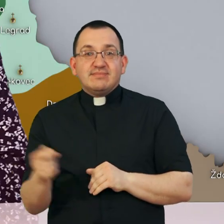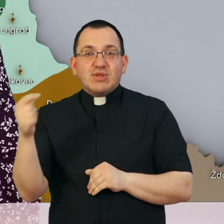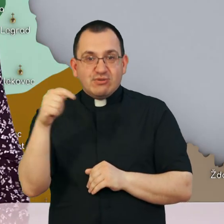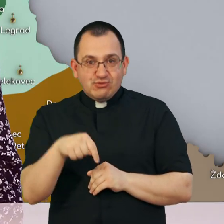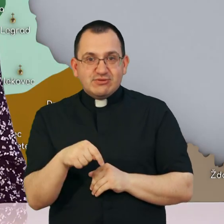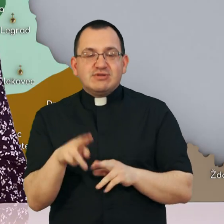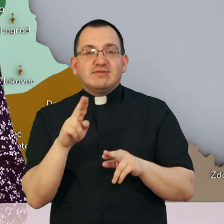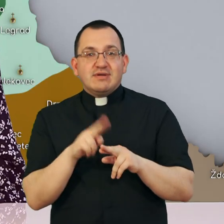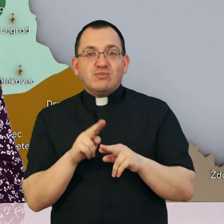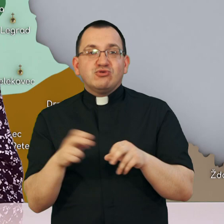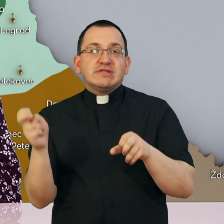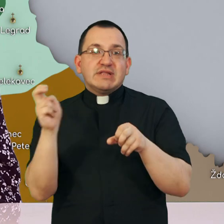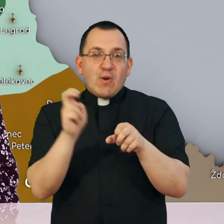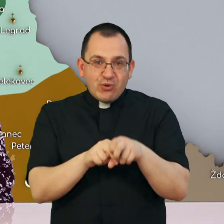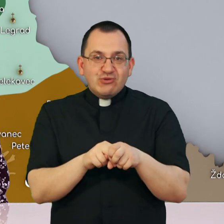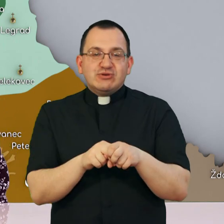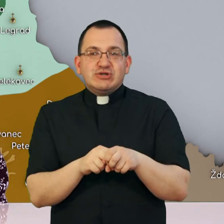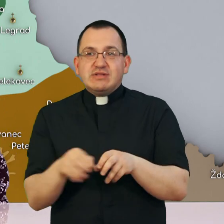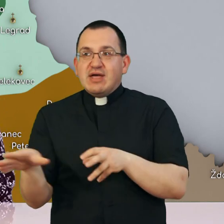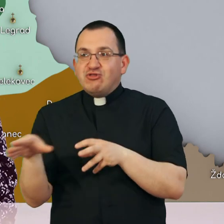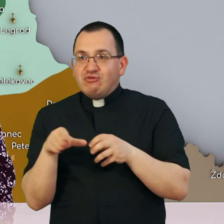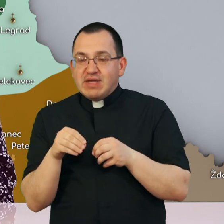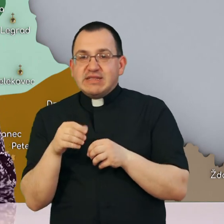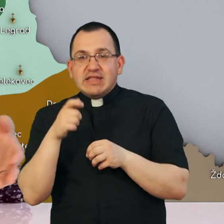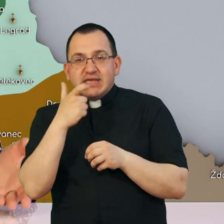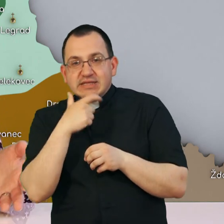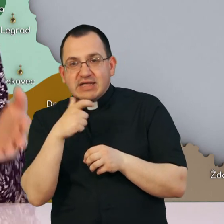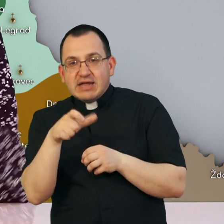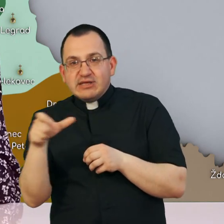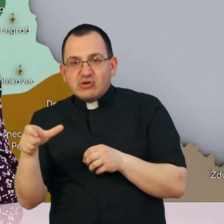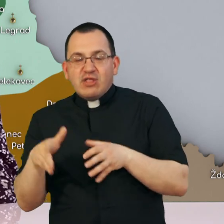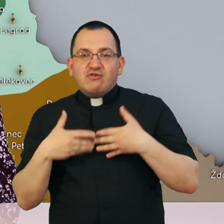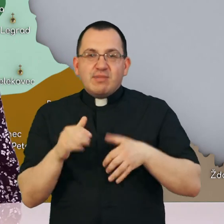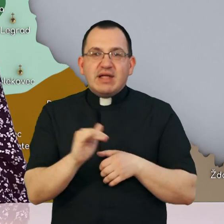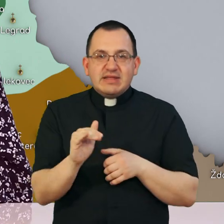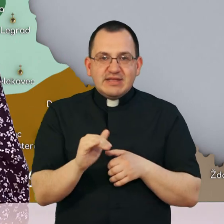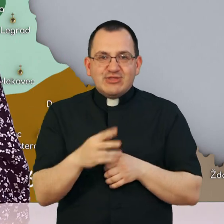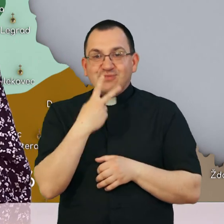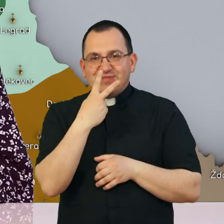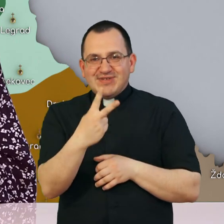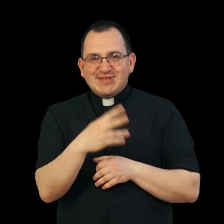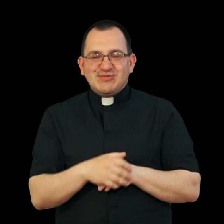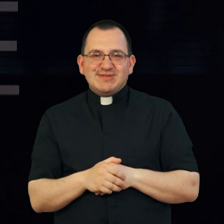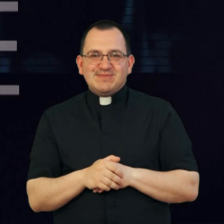Dođite, budite dionici ovog slavlja, povedite i svoje starije članove, mlade i djecu. Vidimo se.